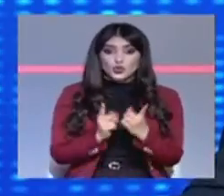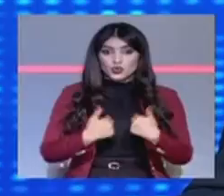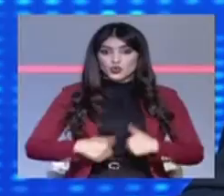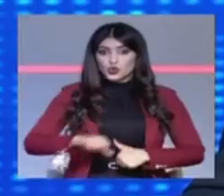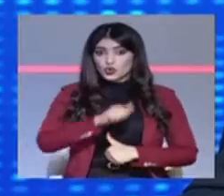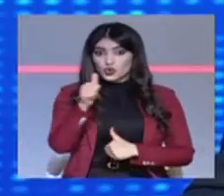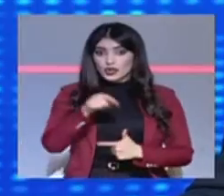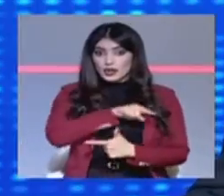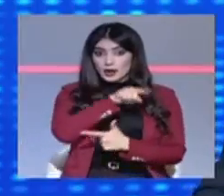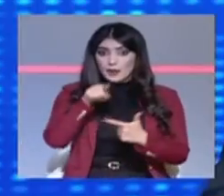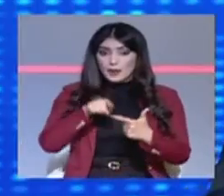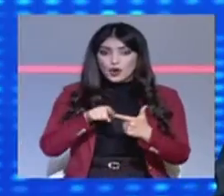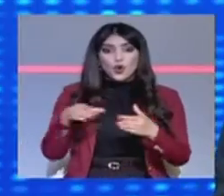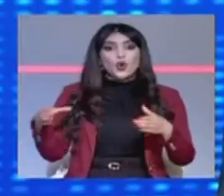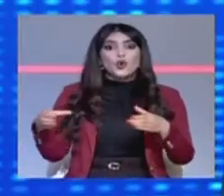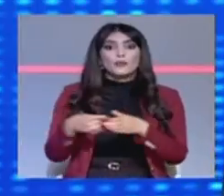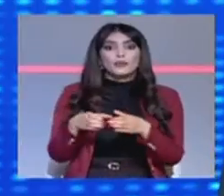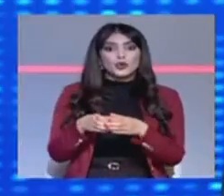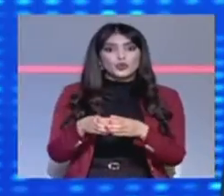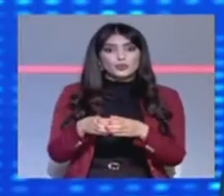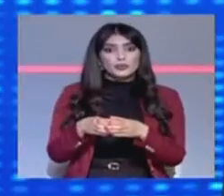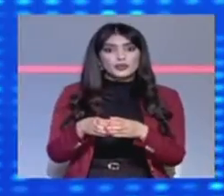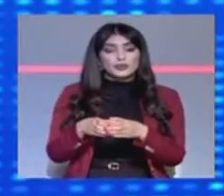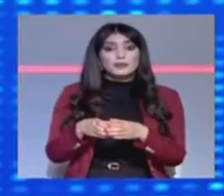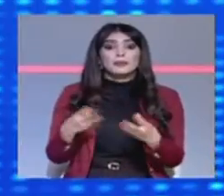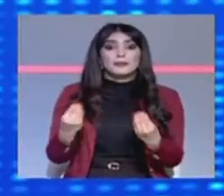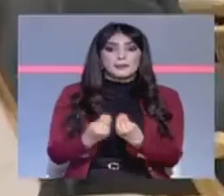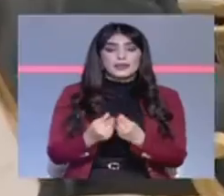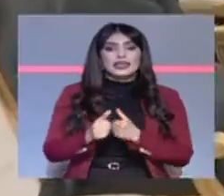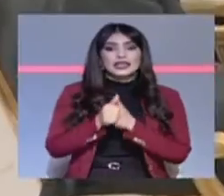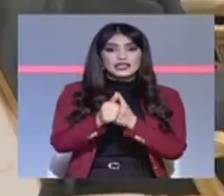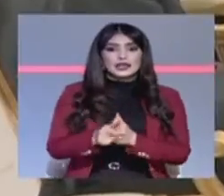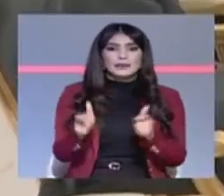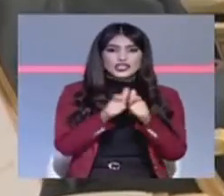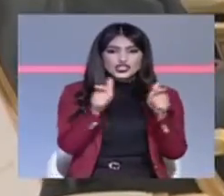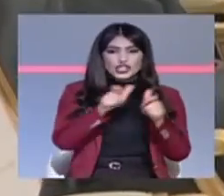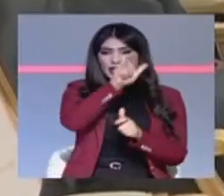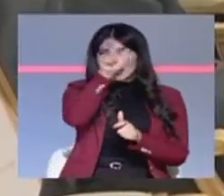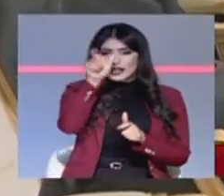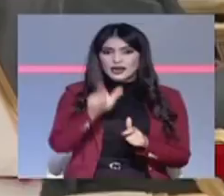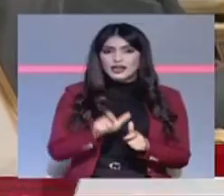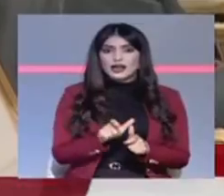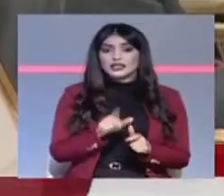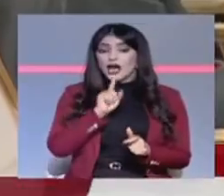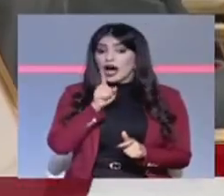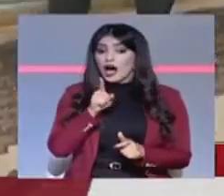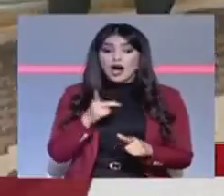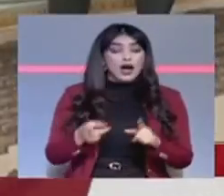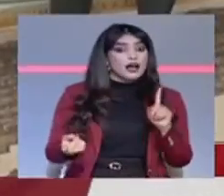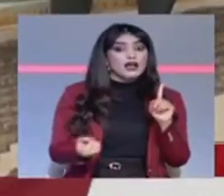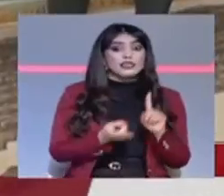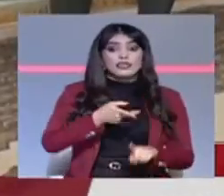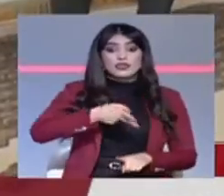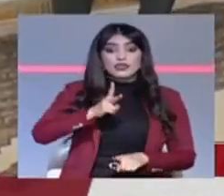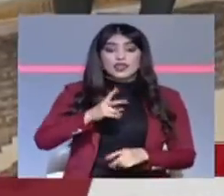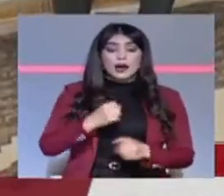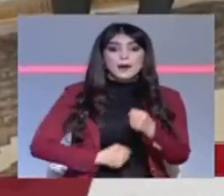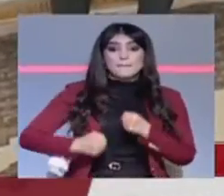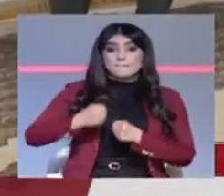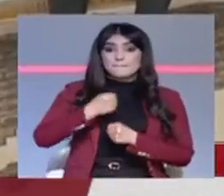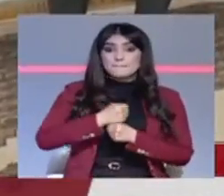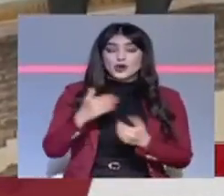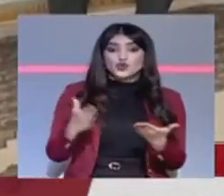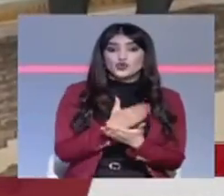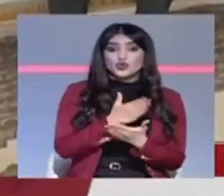المشيشي اليوم وفدا رفيع المستوى عن الشركه ان الايطاليه التي تعتبر اكبر مستثمر اجنبي في مجال الطاقه في